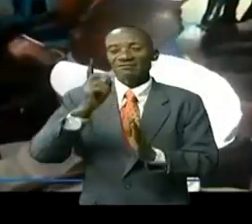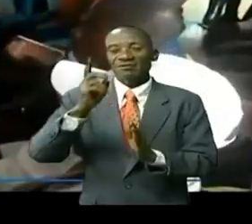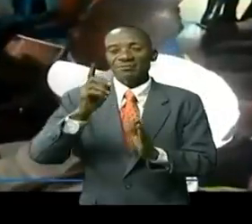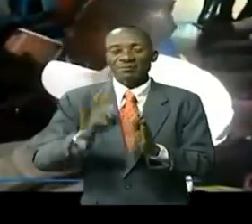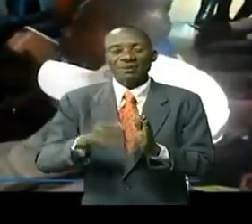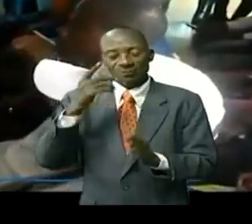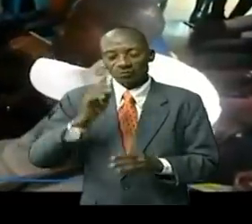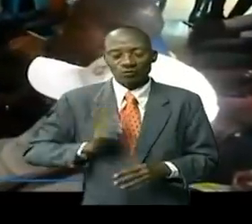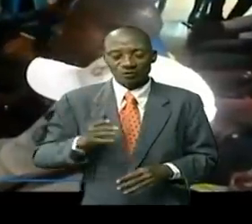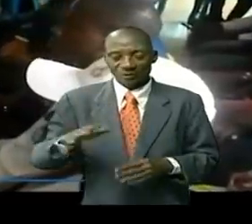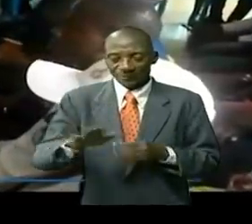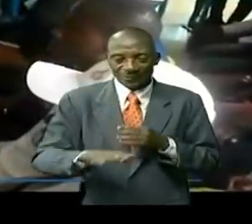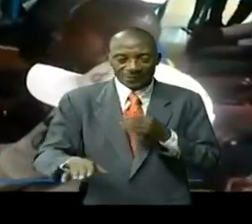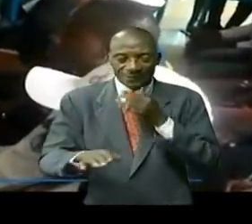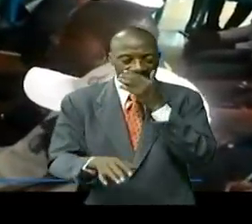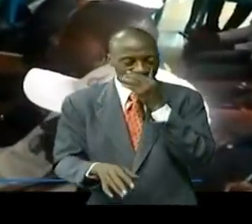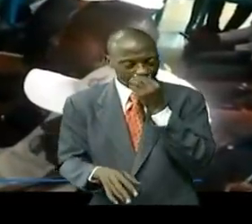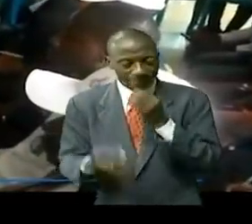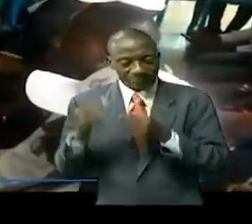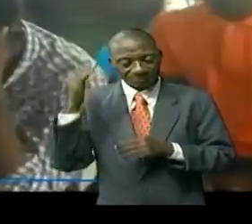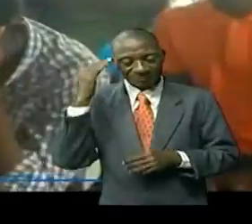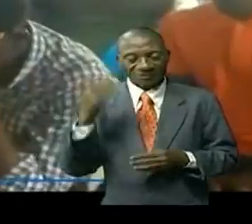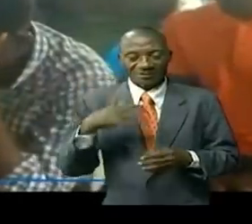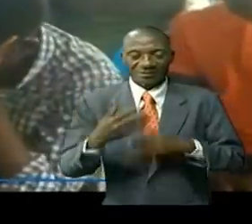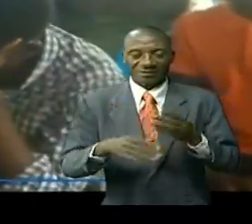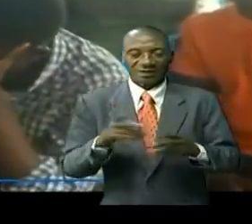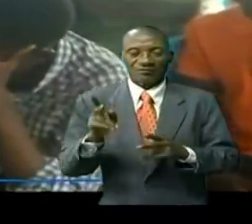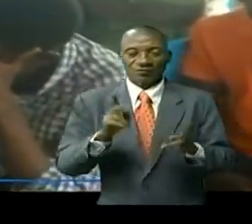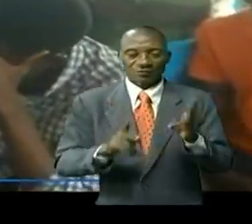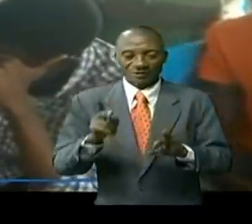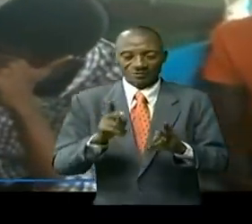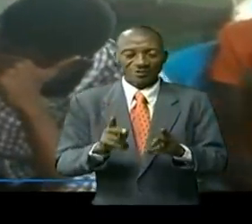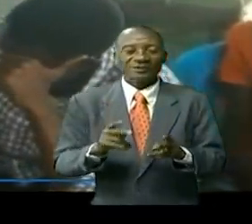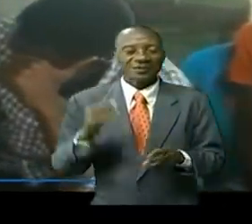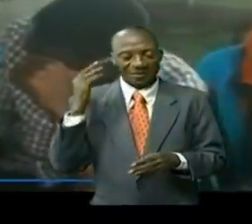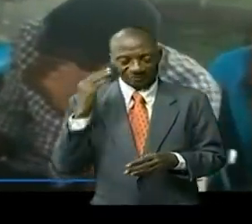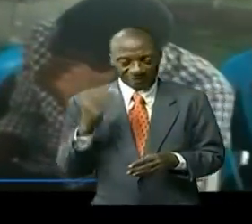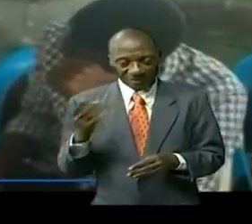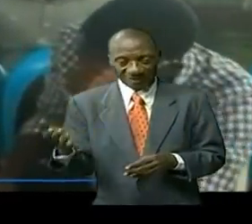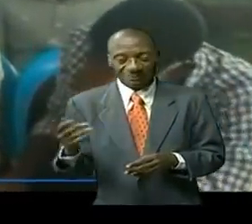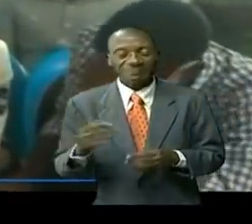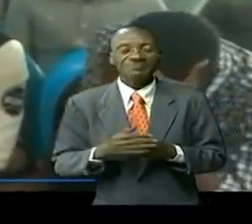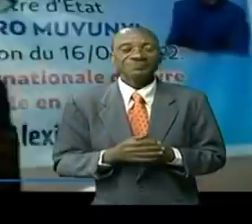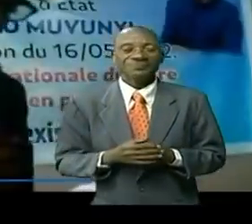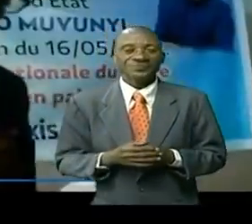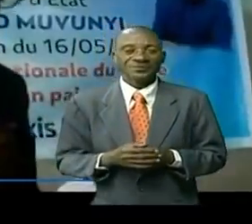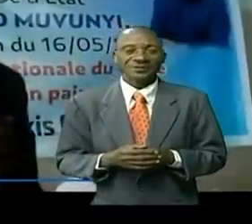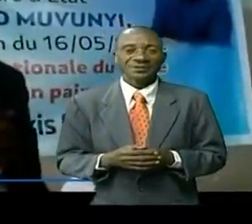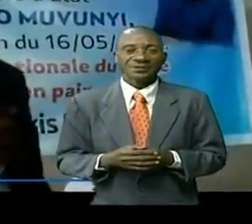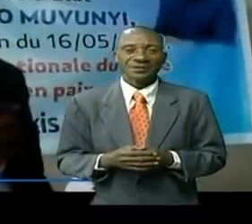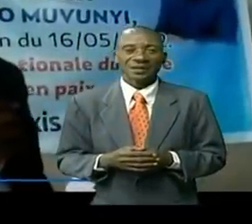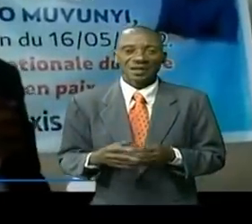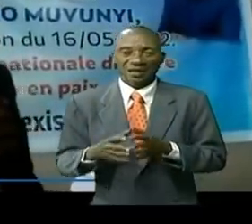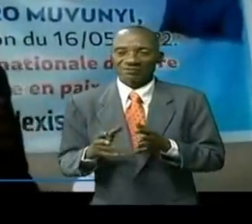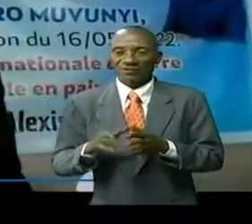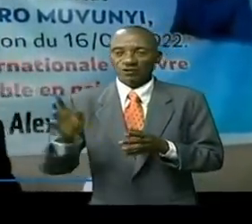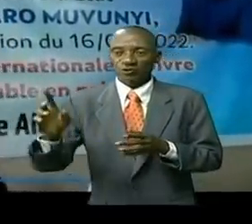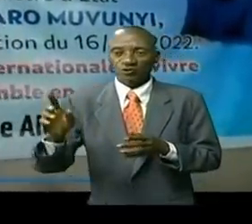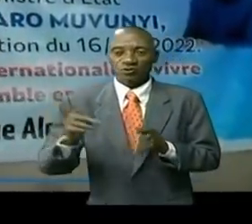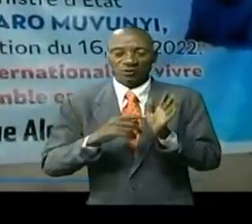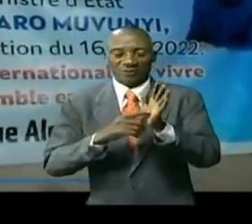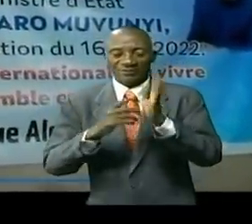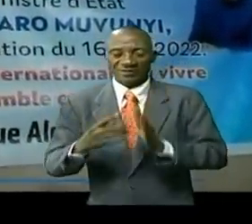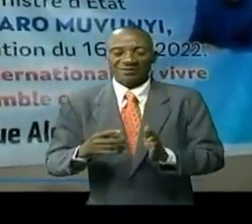Le mot du ministre d'État, ministre des Travaux publics et infrastructures, Alexis Guizaro Mouvouni a été rendue par son représentant en province,